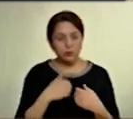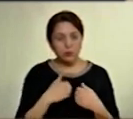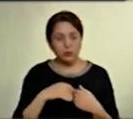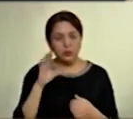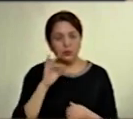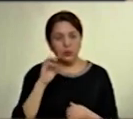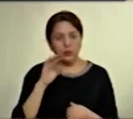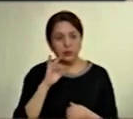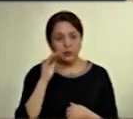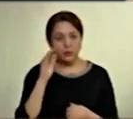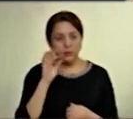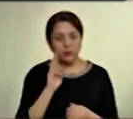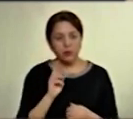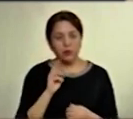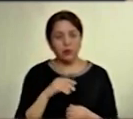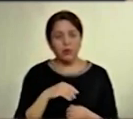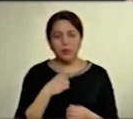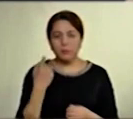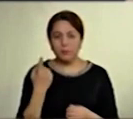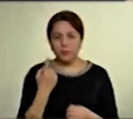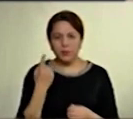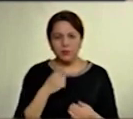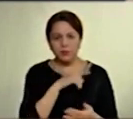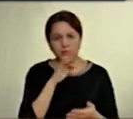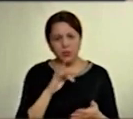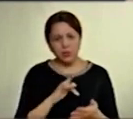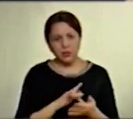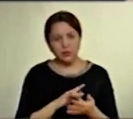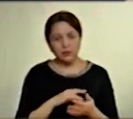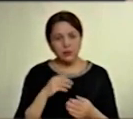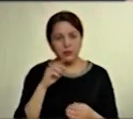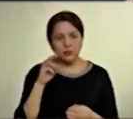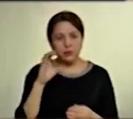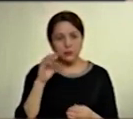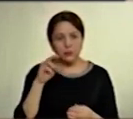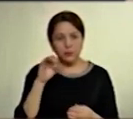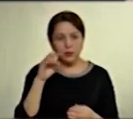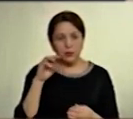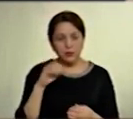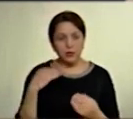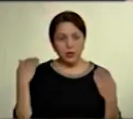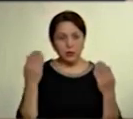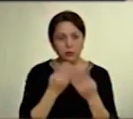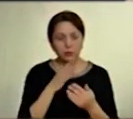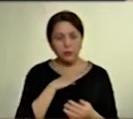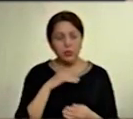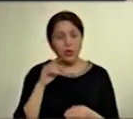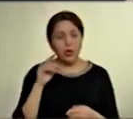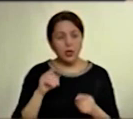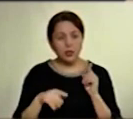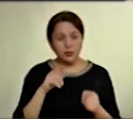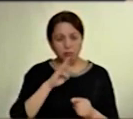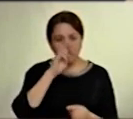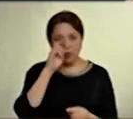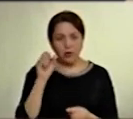ya'ni ma'lum bir shahar davlatlarining Sparta atrofida birlashishi, ma'lum davlatlarning esa